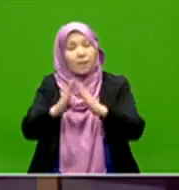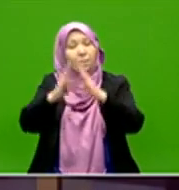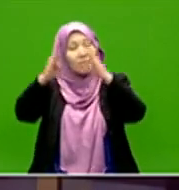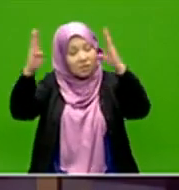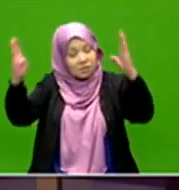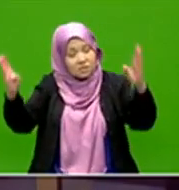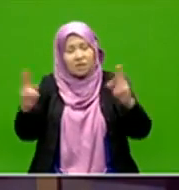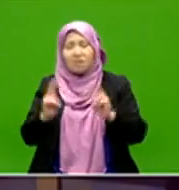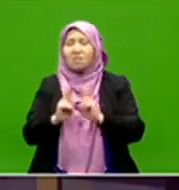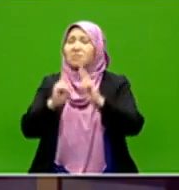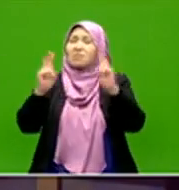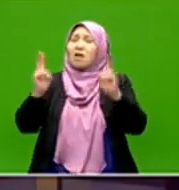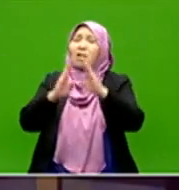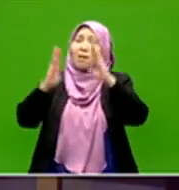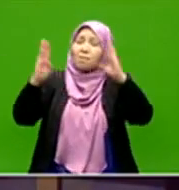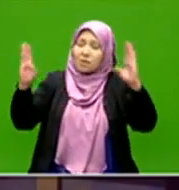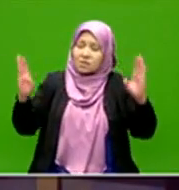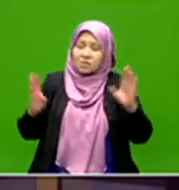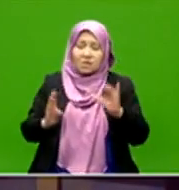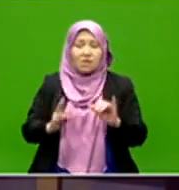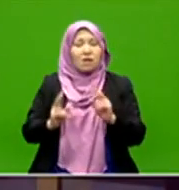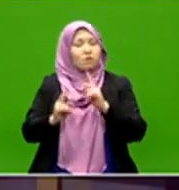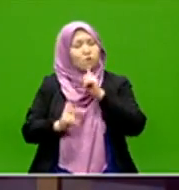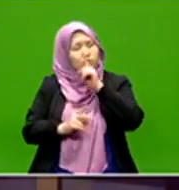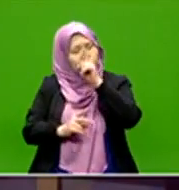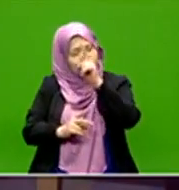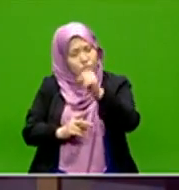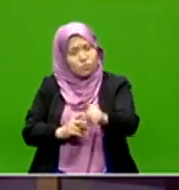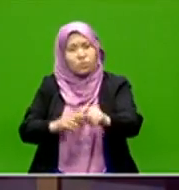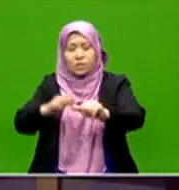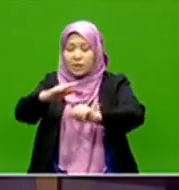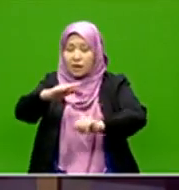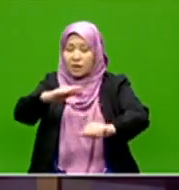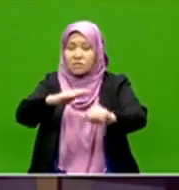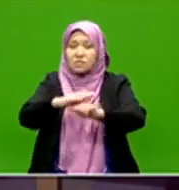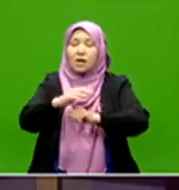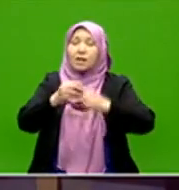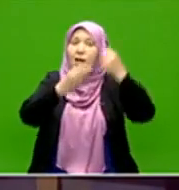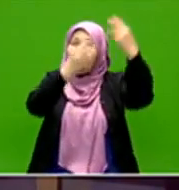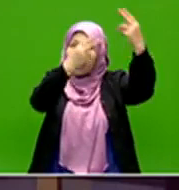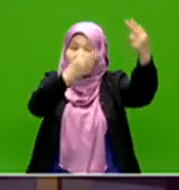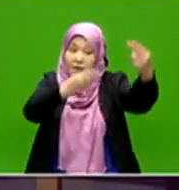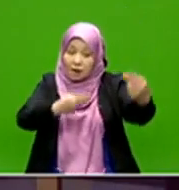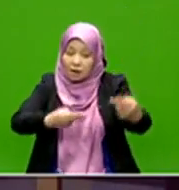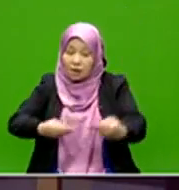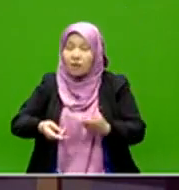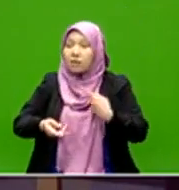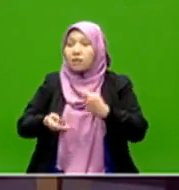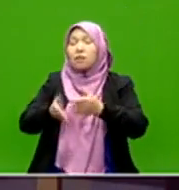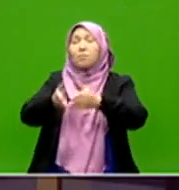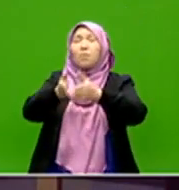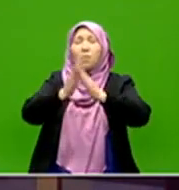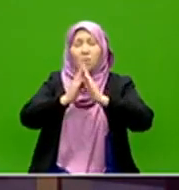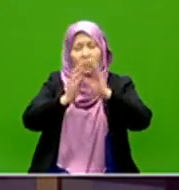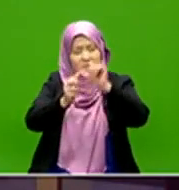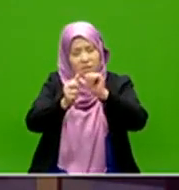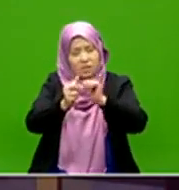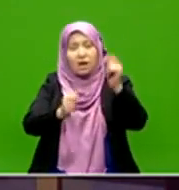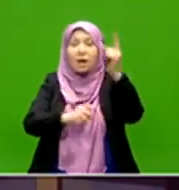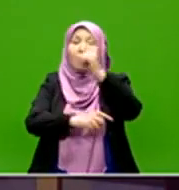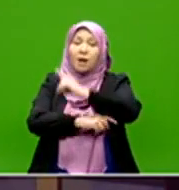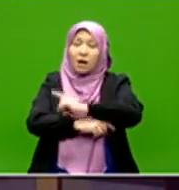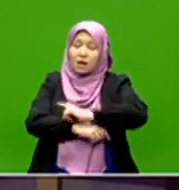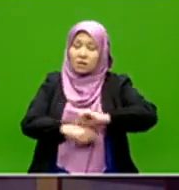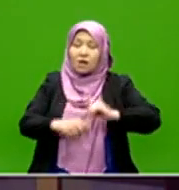yang amat besar dan nikmat yang sudah tentunya diasaskan oleh hidayah yang kita mohon saban hari. Kita mohon